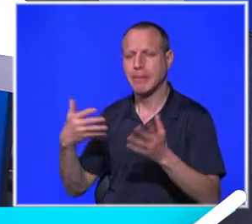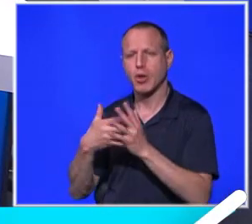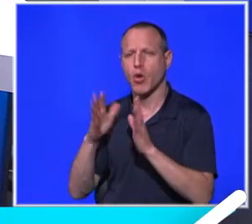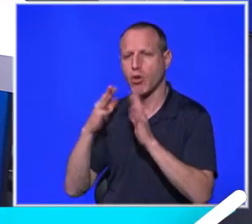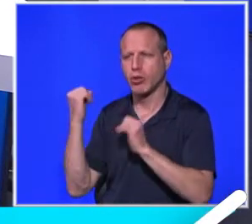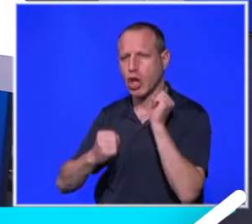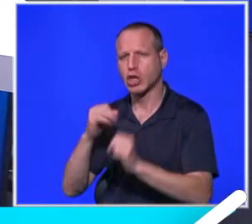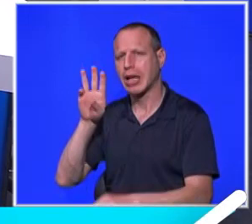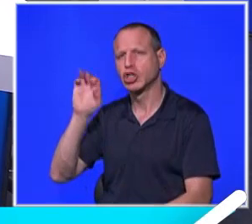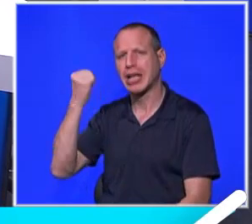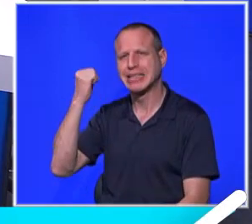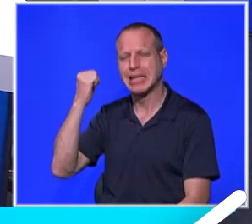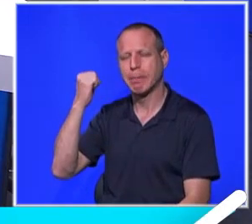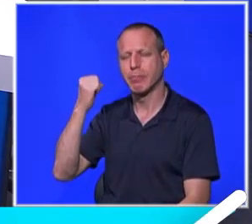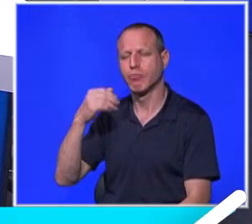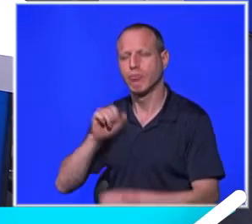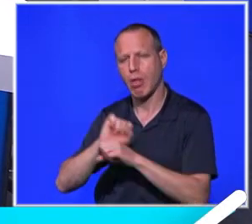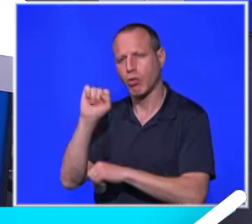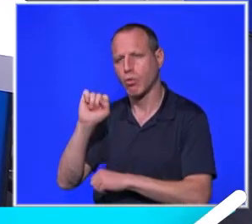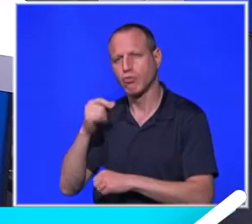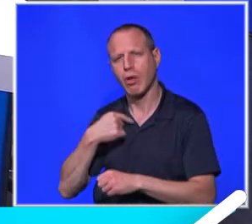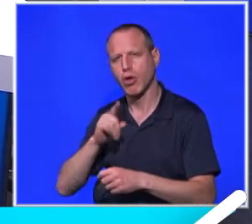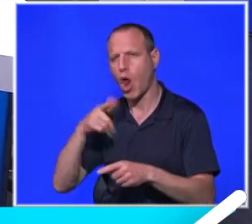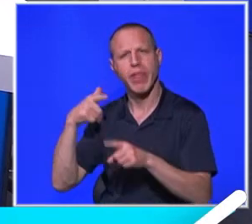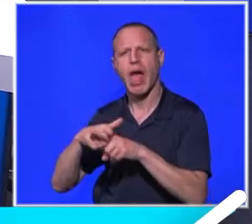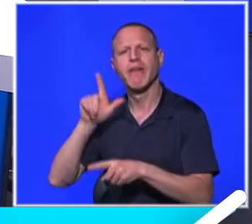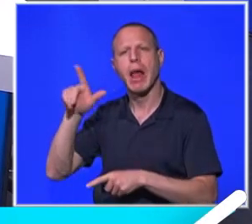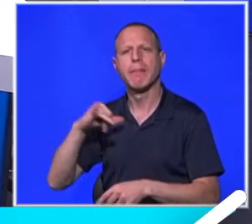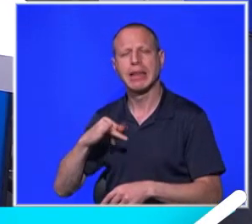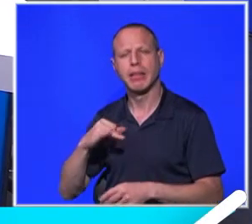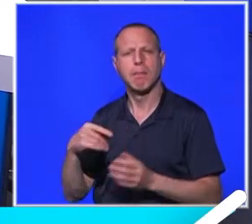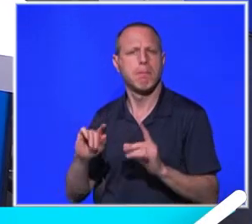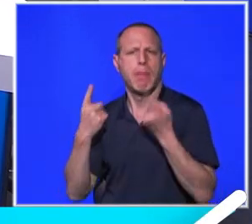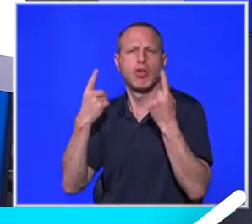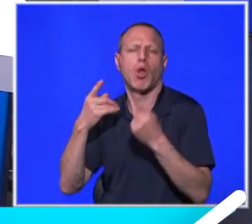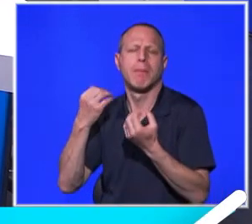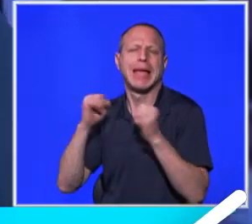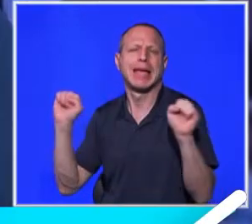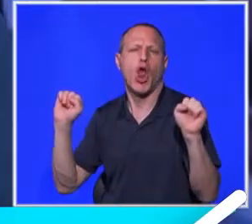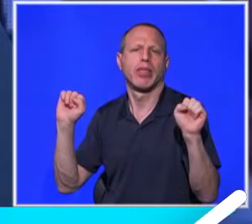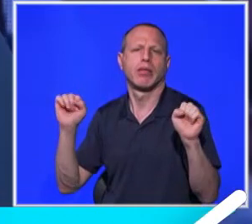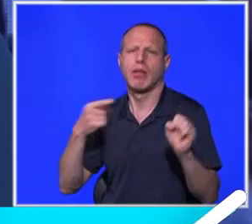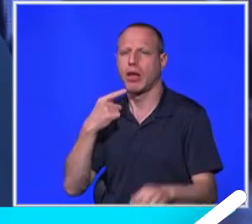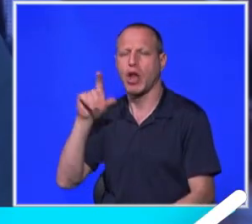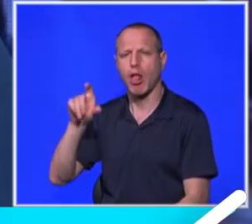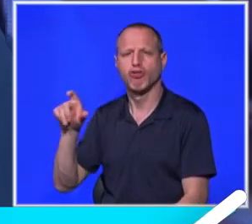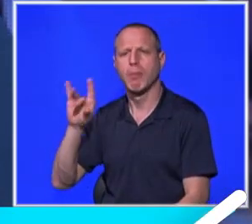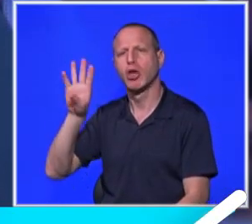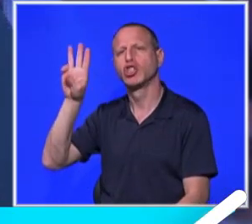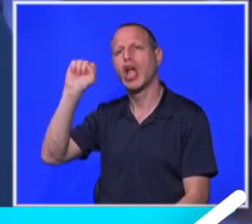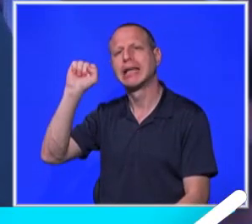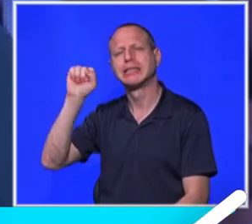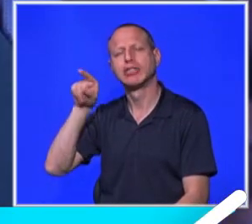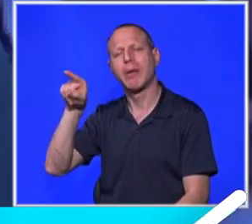קשה משסניקים, שטענו שכמובן שאני לא אתערב להם בעניינים, כי מה פתאום שחילונית תגיד לאנשים בשס,